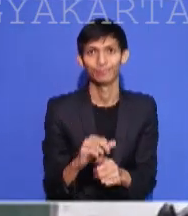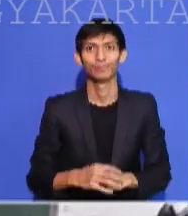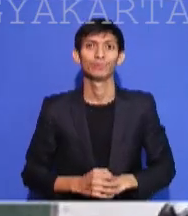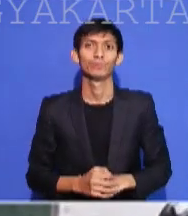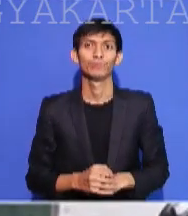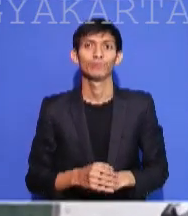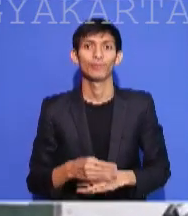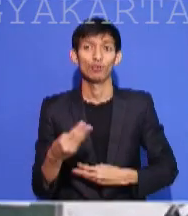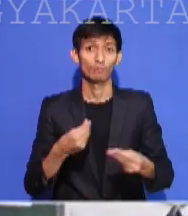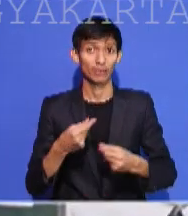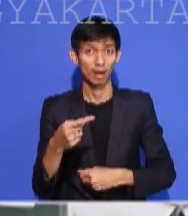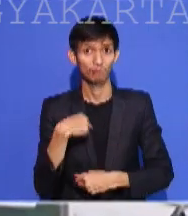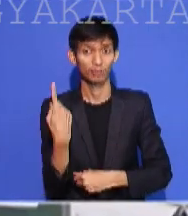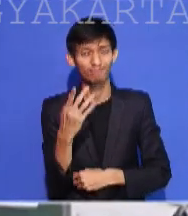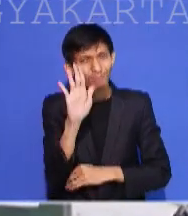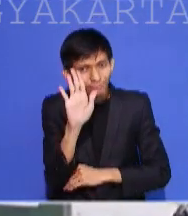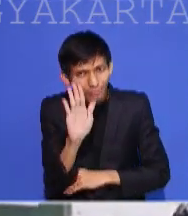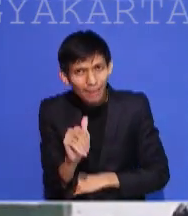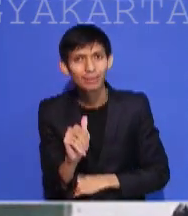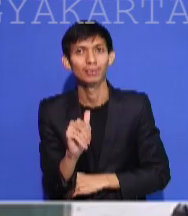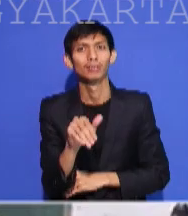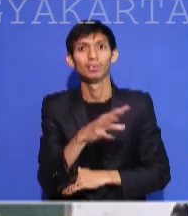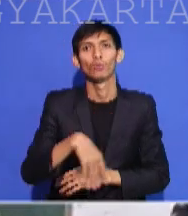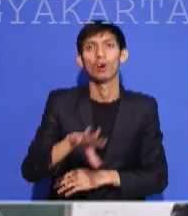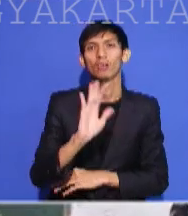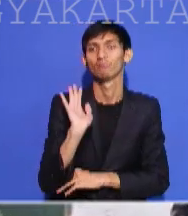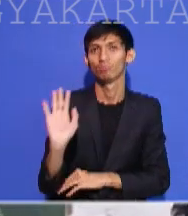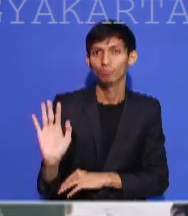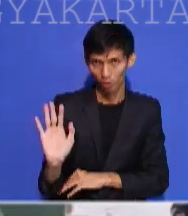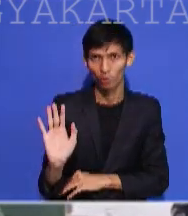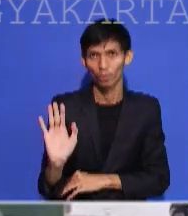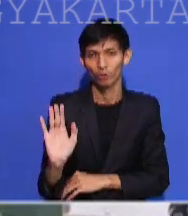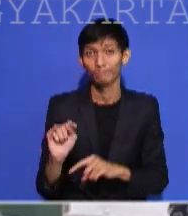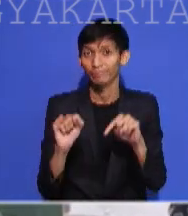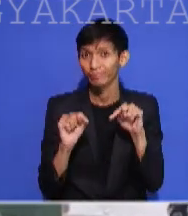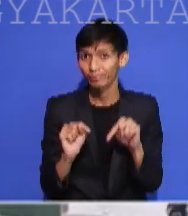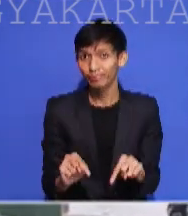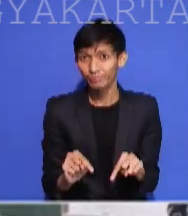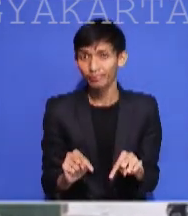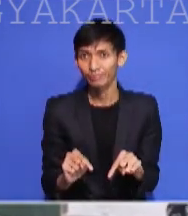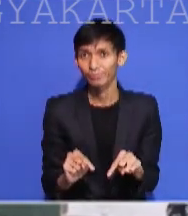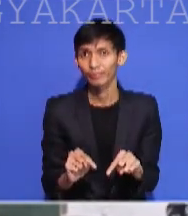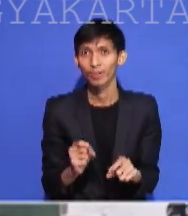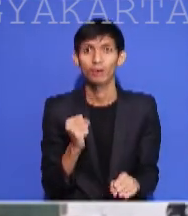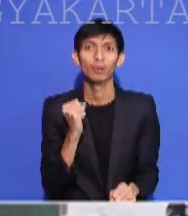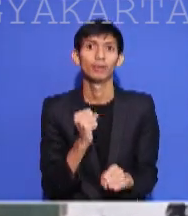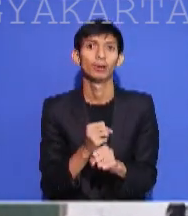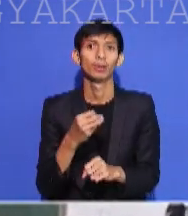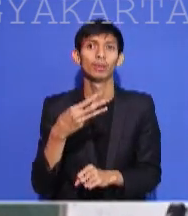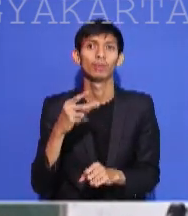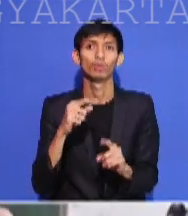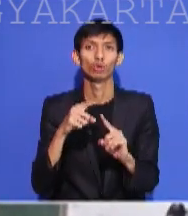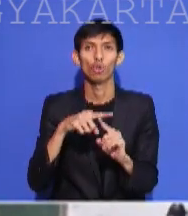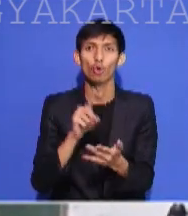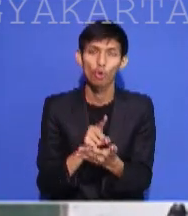sendiri Kita masih di e area lokal itu ada kita ada di e gerai ada di beberapa toko oleh-oleh